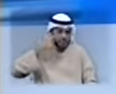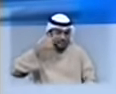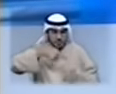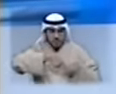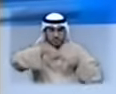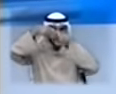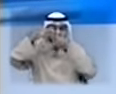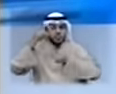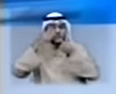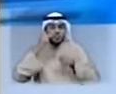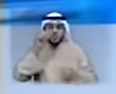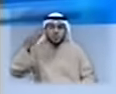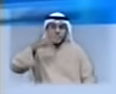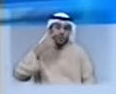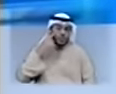جزيرة عوها؟